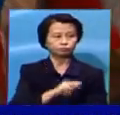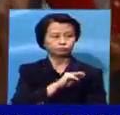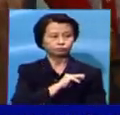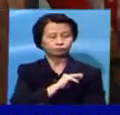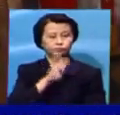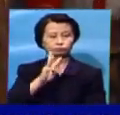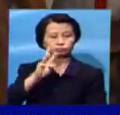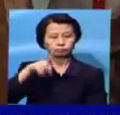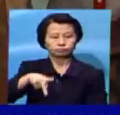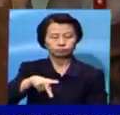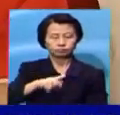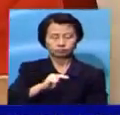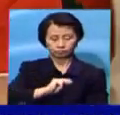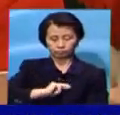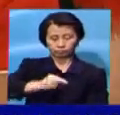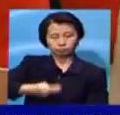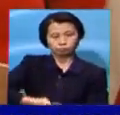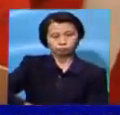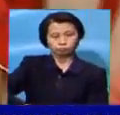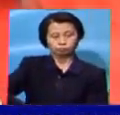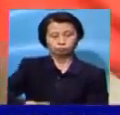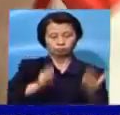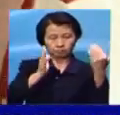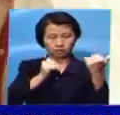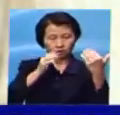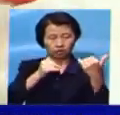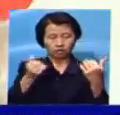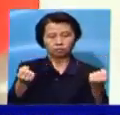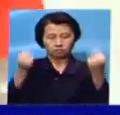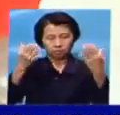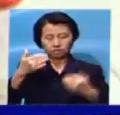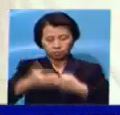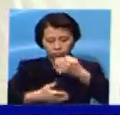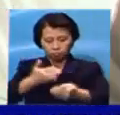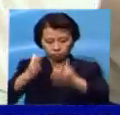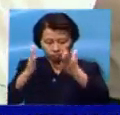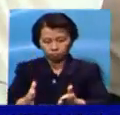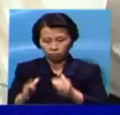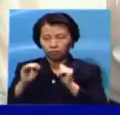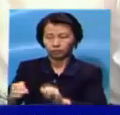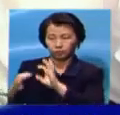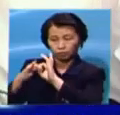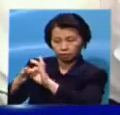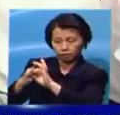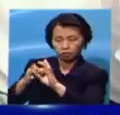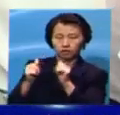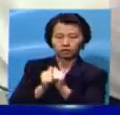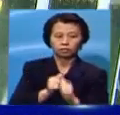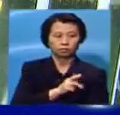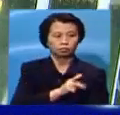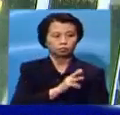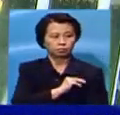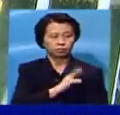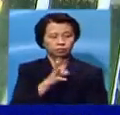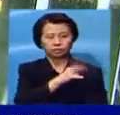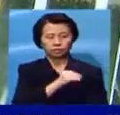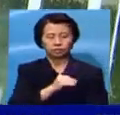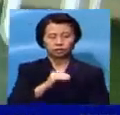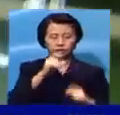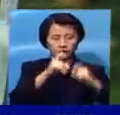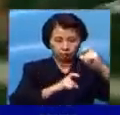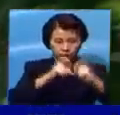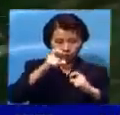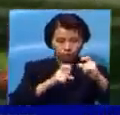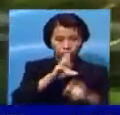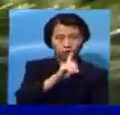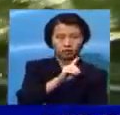dia berhap lebih RAM pemaju dapatjasama dengan kementeriannya dan dewan bandaraya Kuala Lumpur di